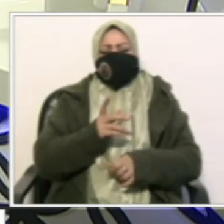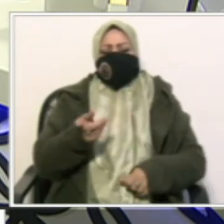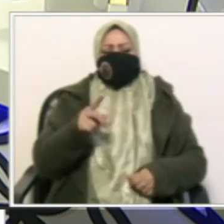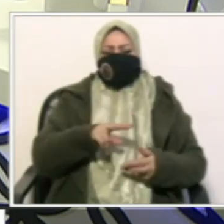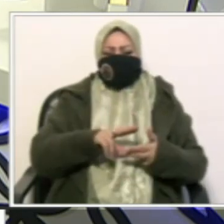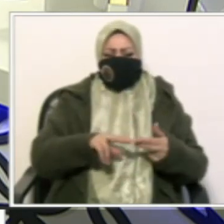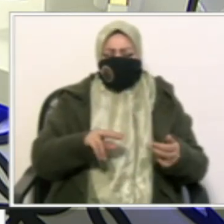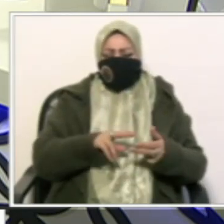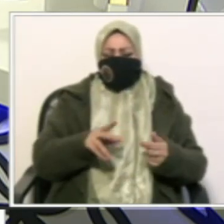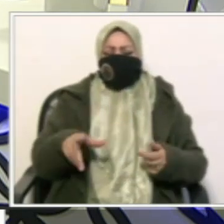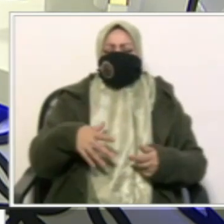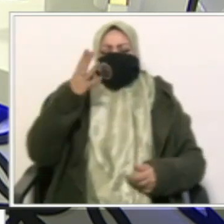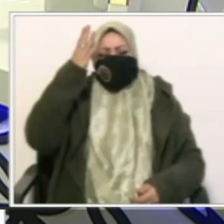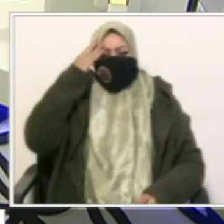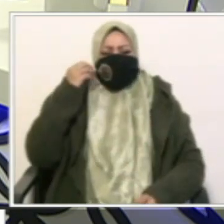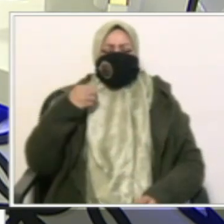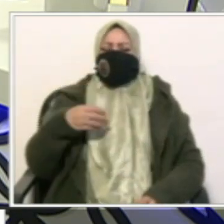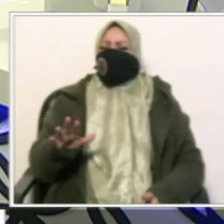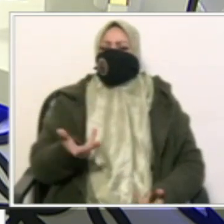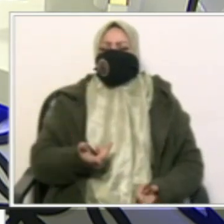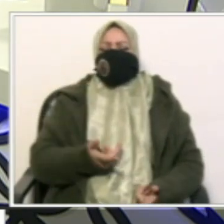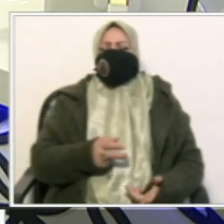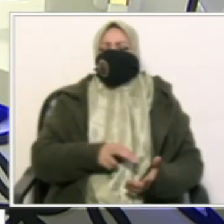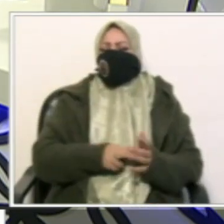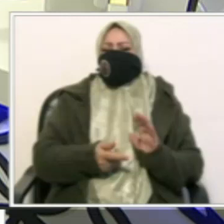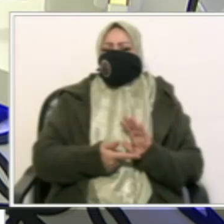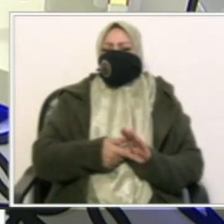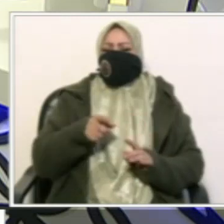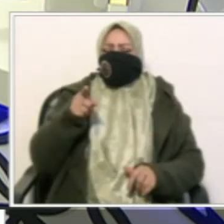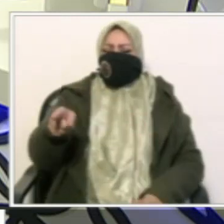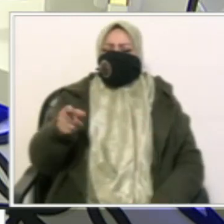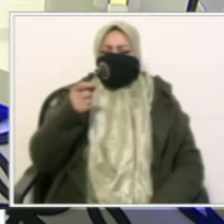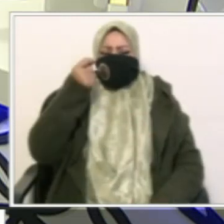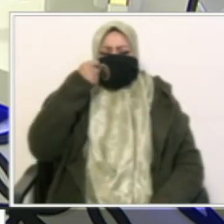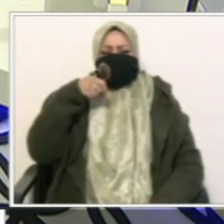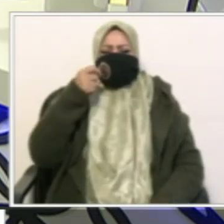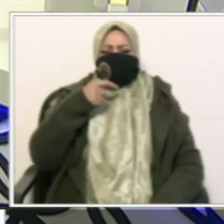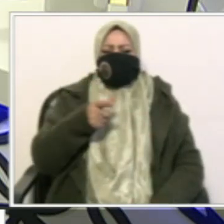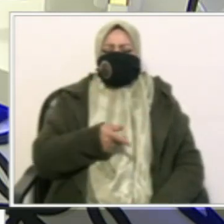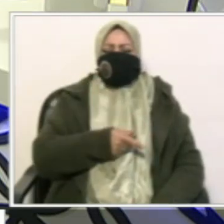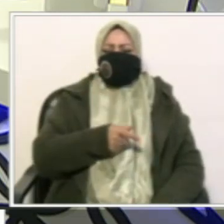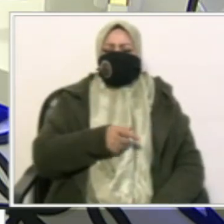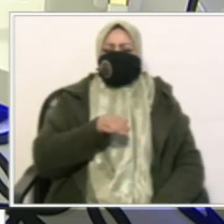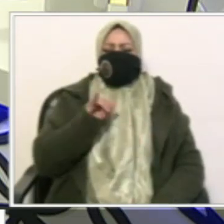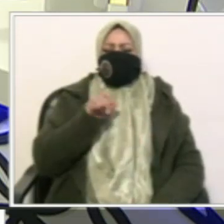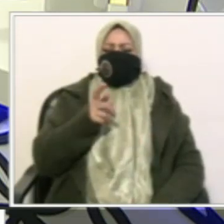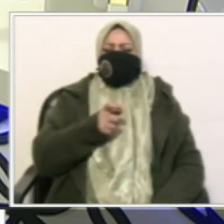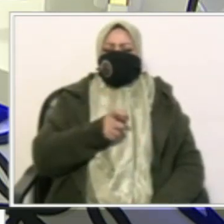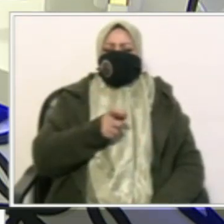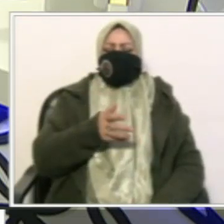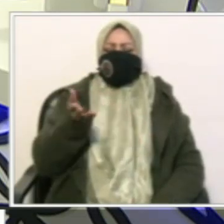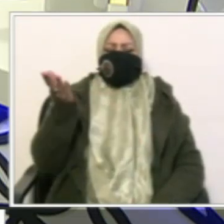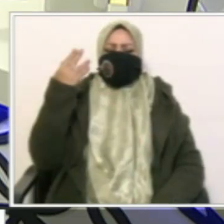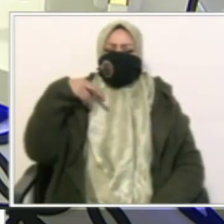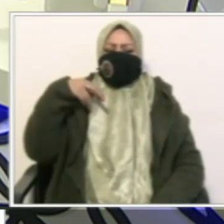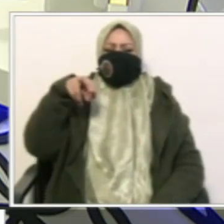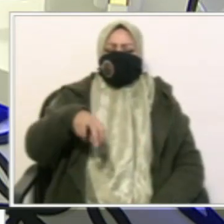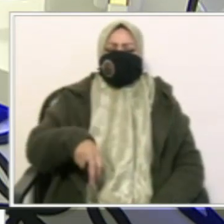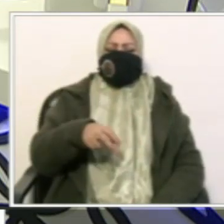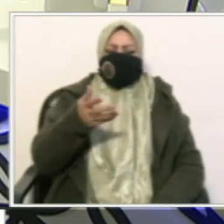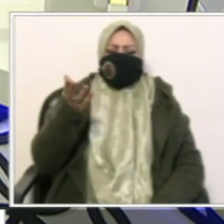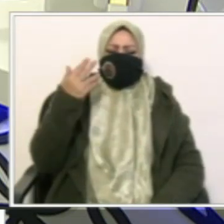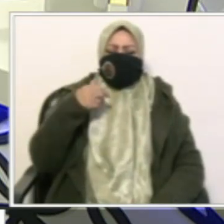هل معقول نسامح الشيخ محمد التنظيمي قتلوه في الثمانينات قعد جثمانه موجود في المستشفى